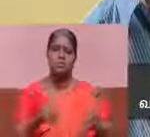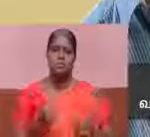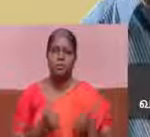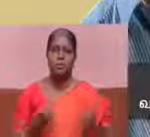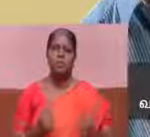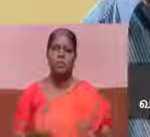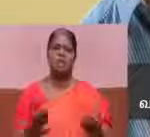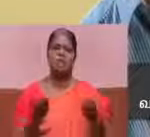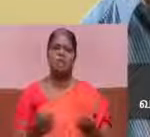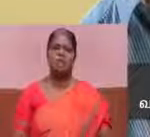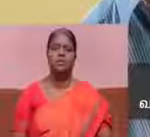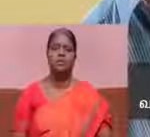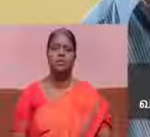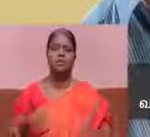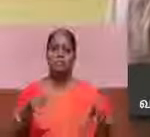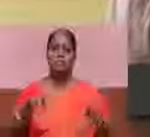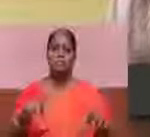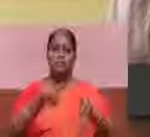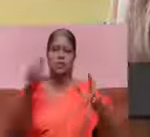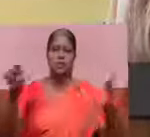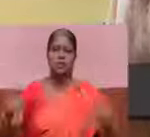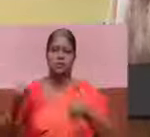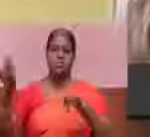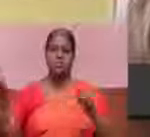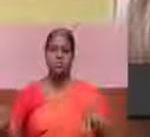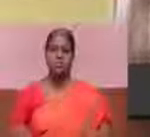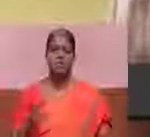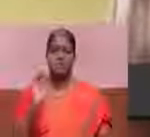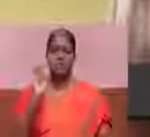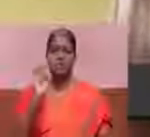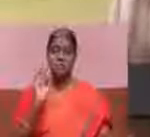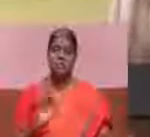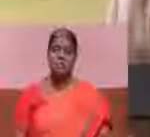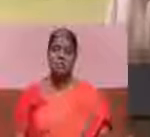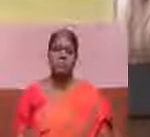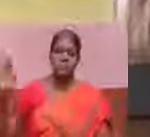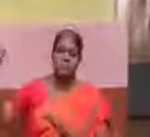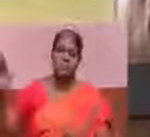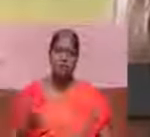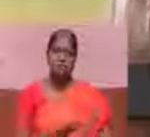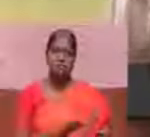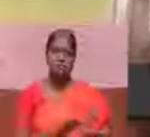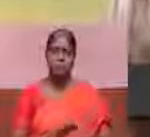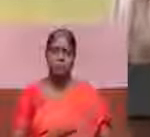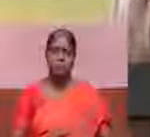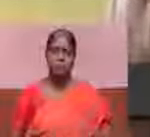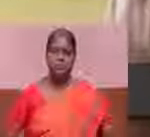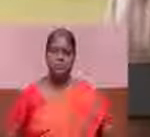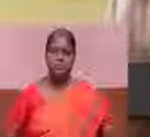வாக்குரிமையை செலுத்திட முயற்சிகள் எடுப்போம். வாக்குச்சாவடியில் இருக்க வேண்டிய முக்கிய அம்சங்கள்: